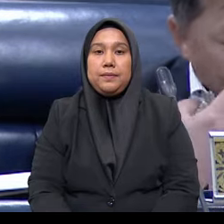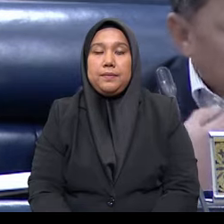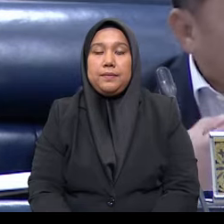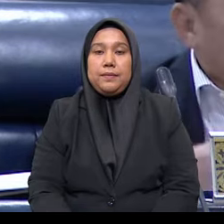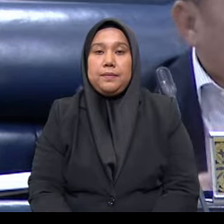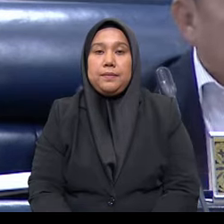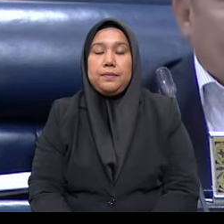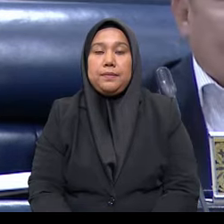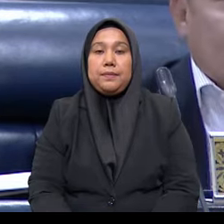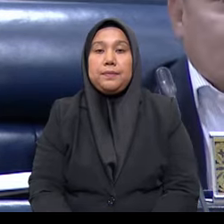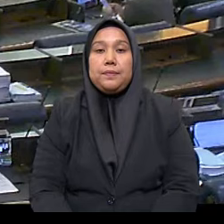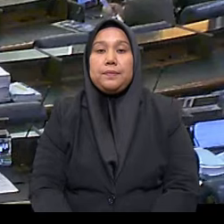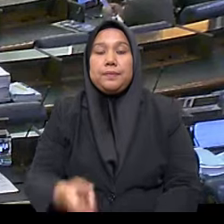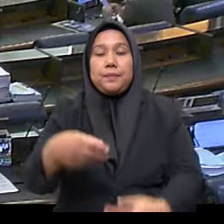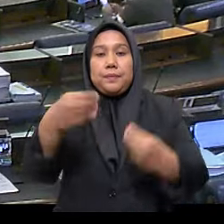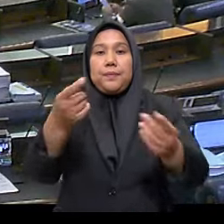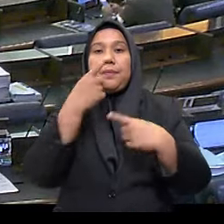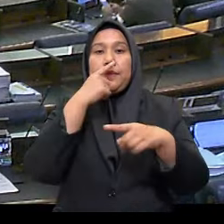kasih. Kepala Patas.